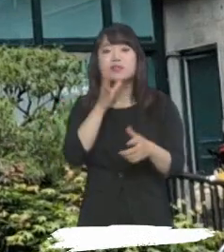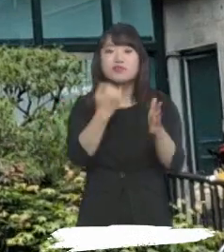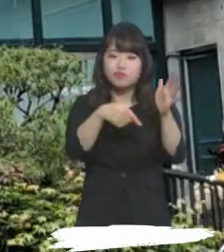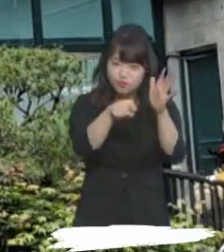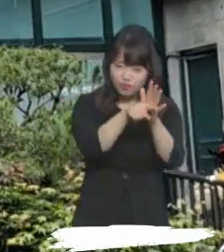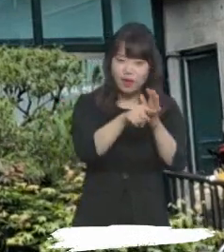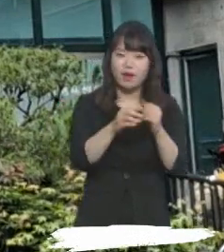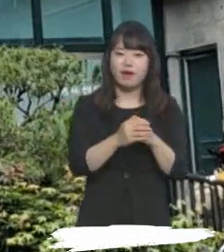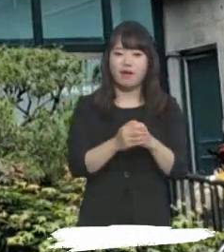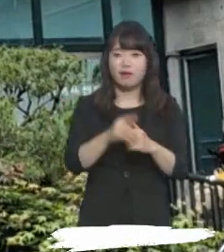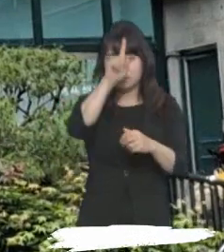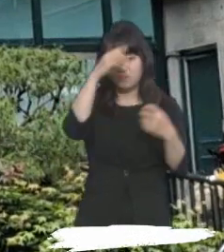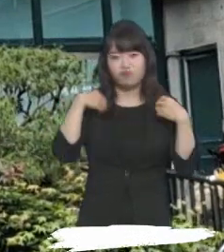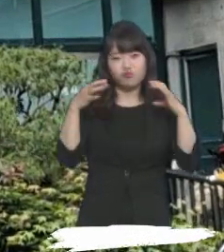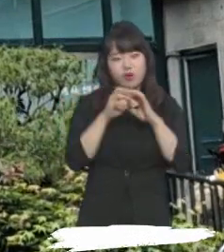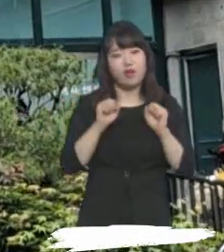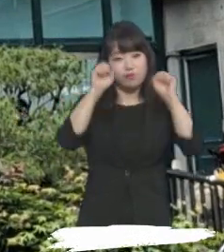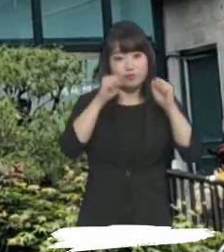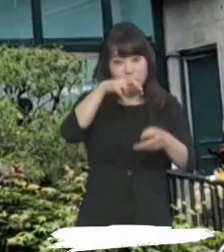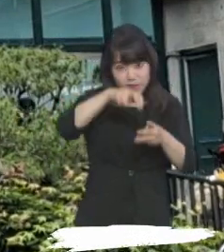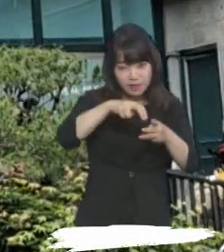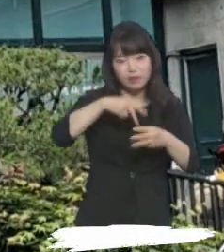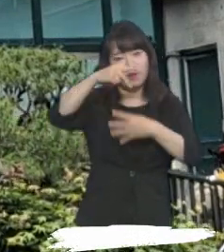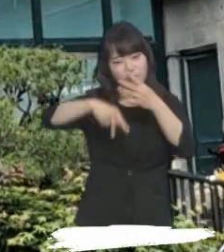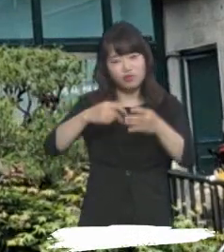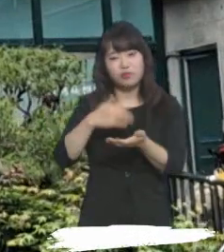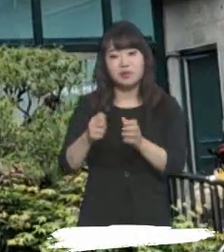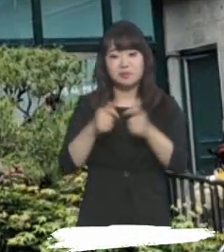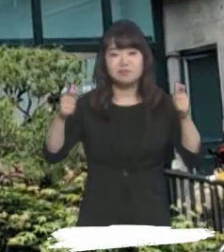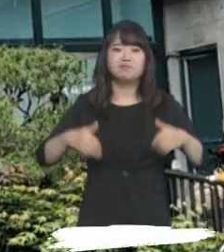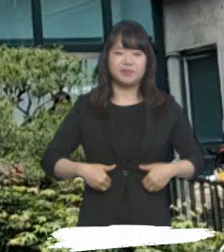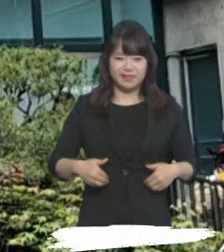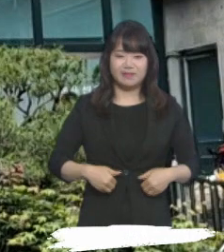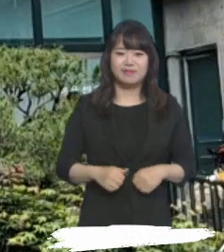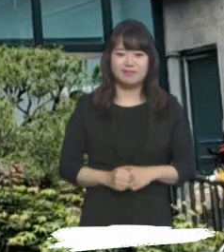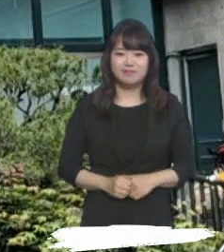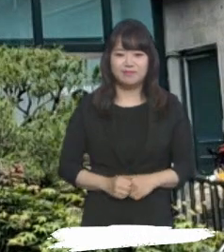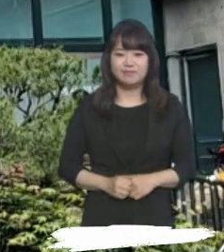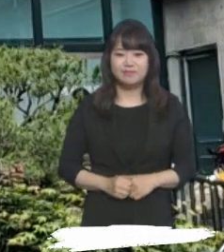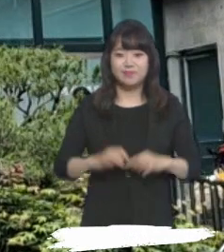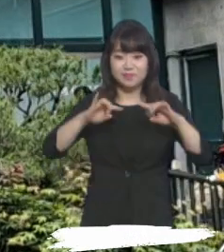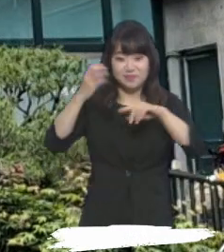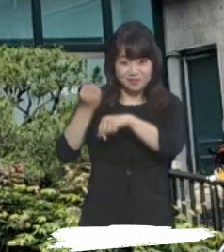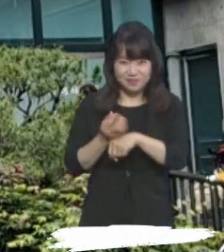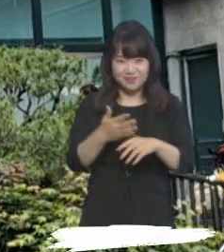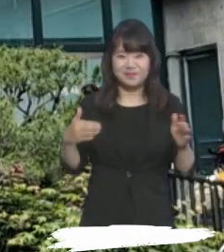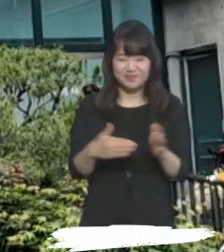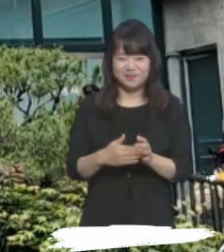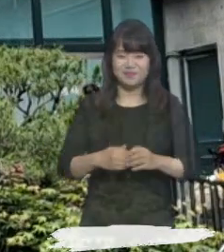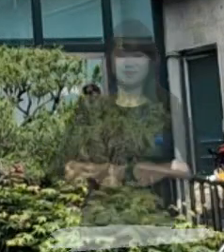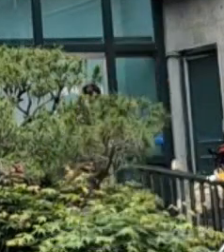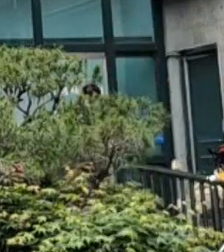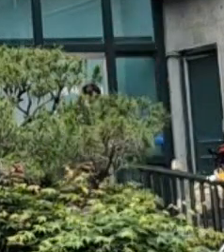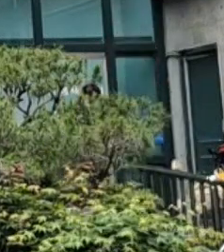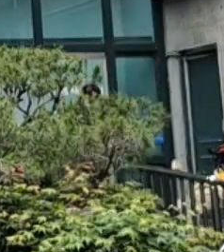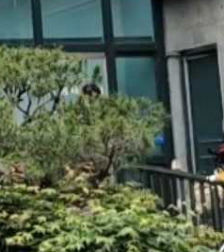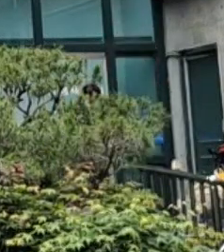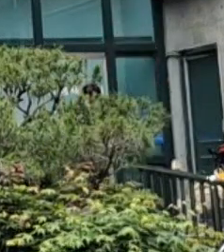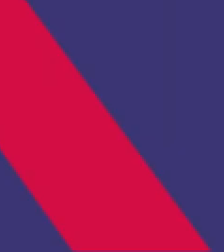위한 공공체육시설과 프로그램을 늘려야 할 때입니다. 주민통신원 서성원입니다.